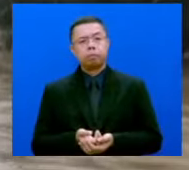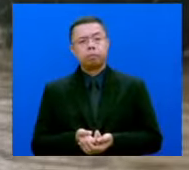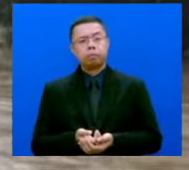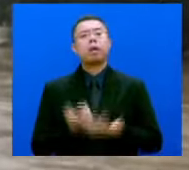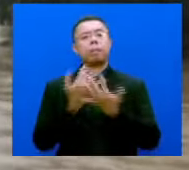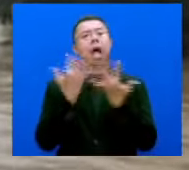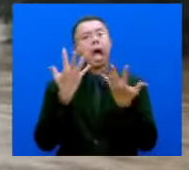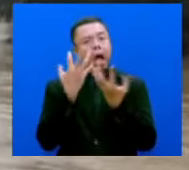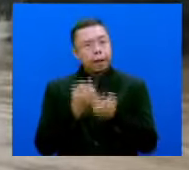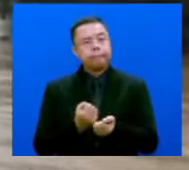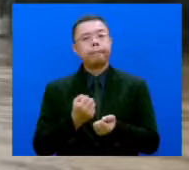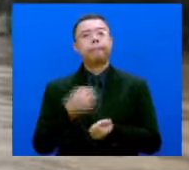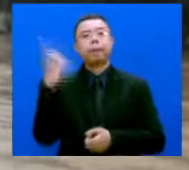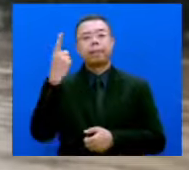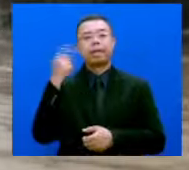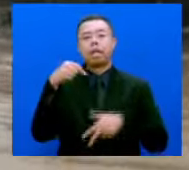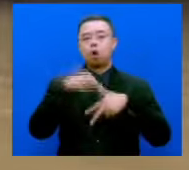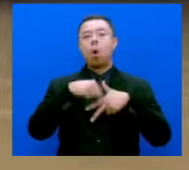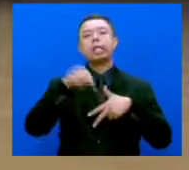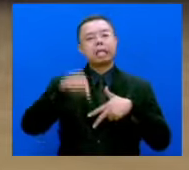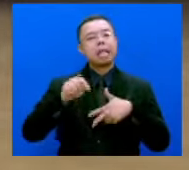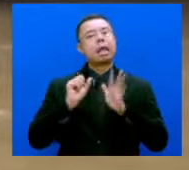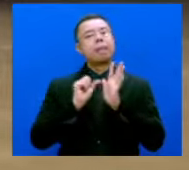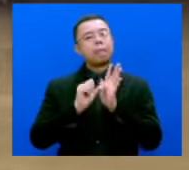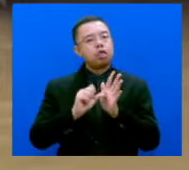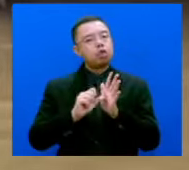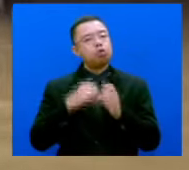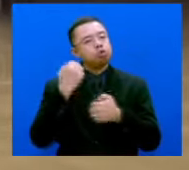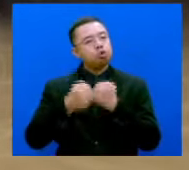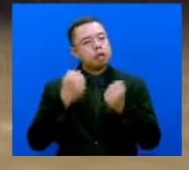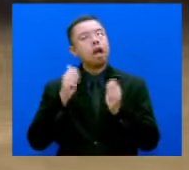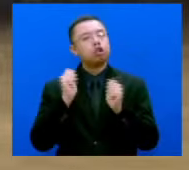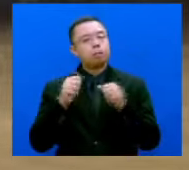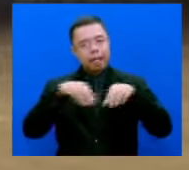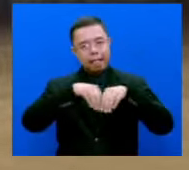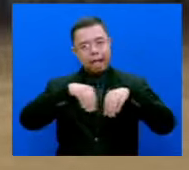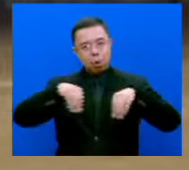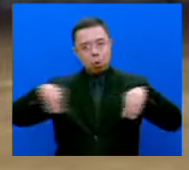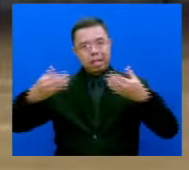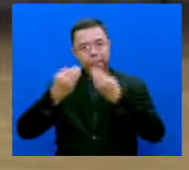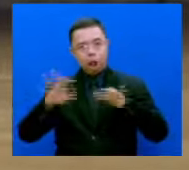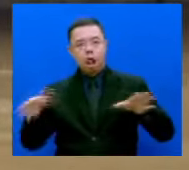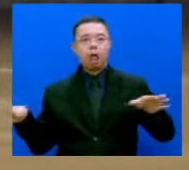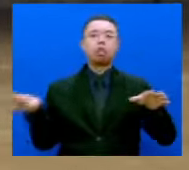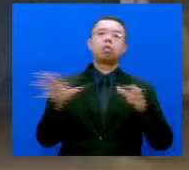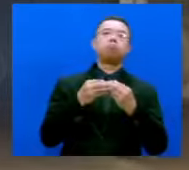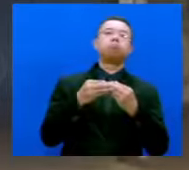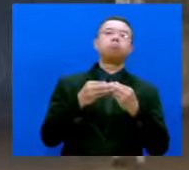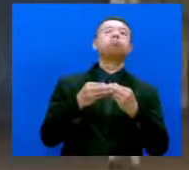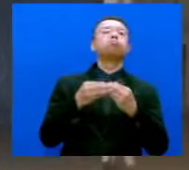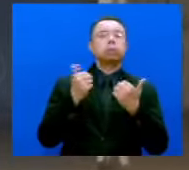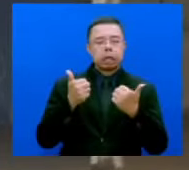Warga berharap Pemprov Sulawesi Selatan segera melakukan upaya penanggulangan tanggul yang jebol sehingga warga dapat